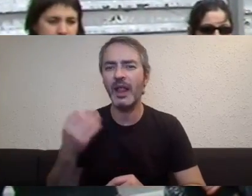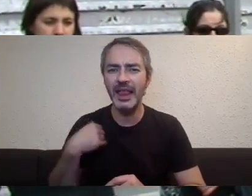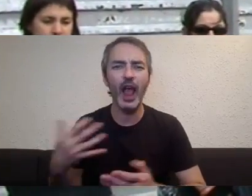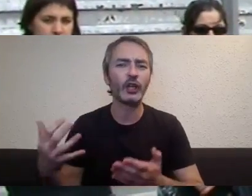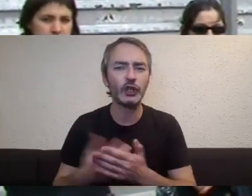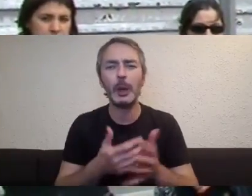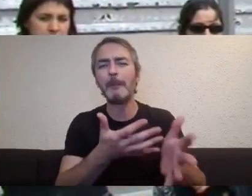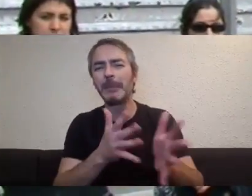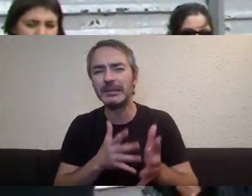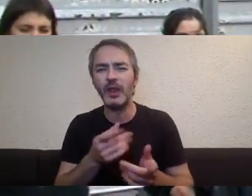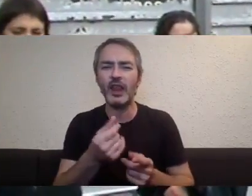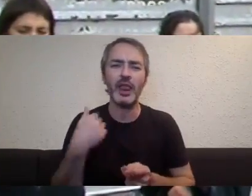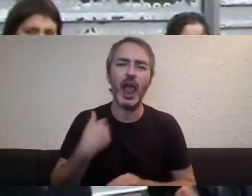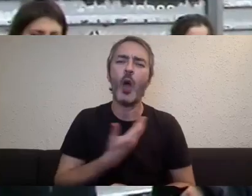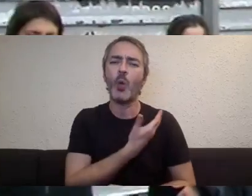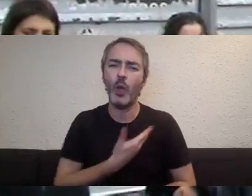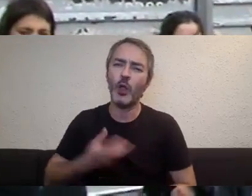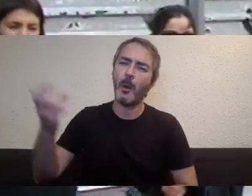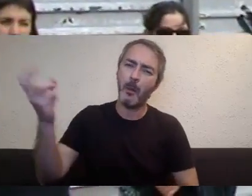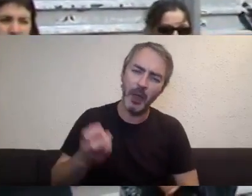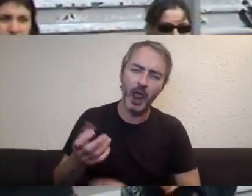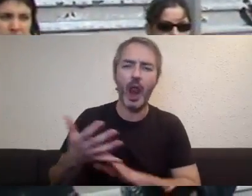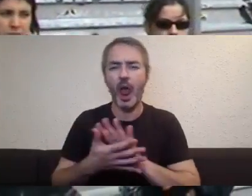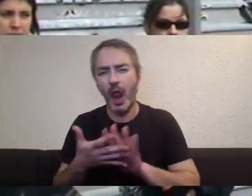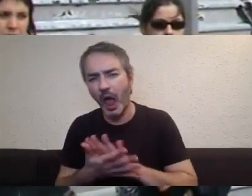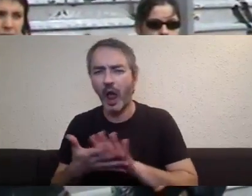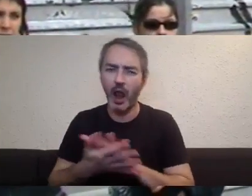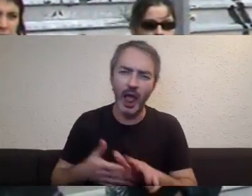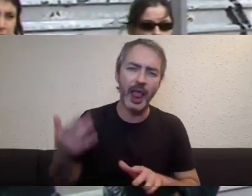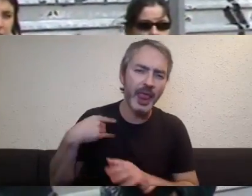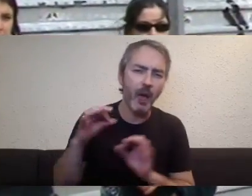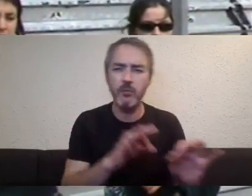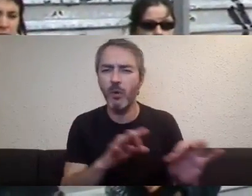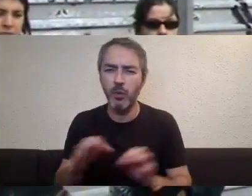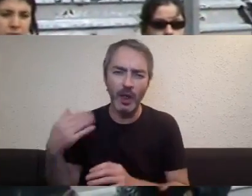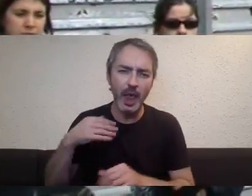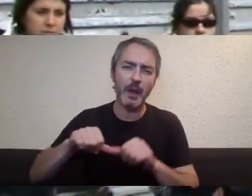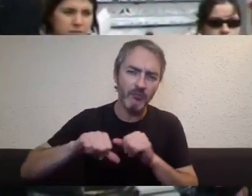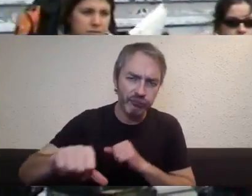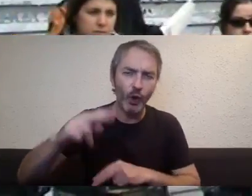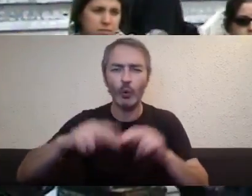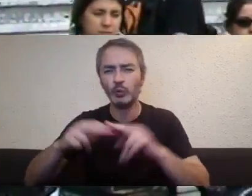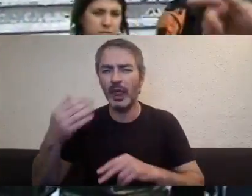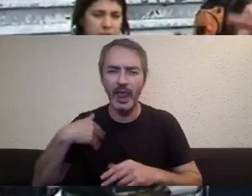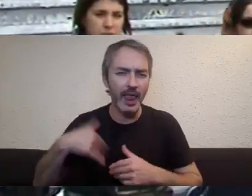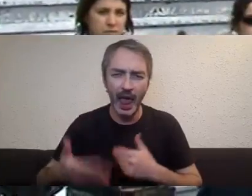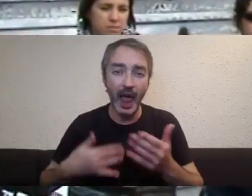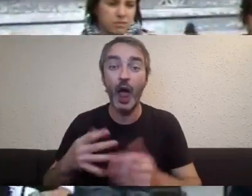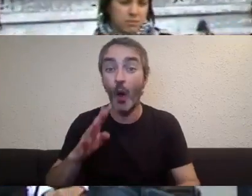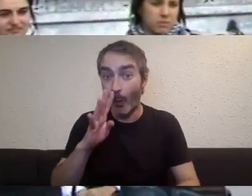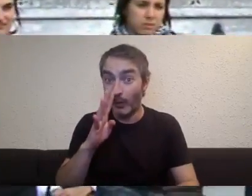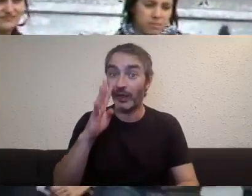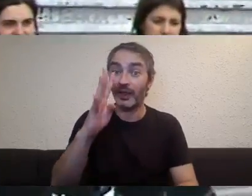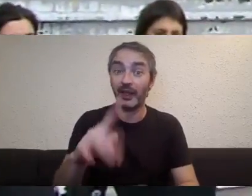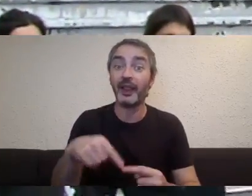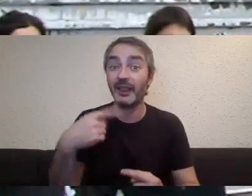I doncs això, com us dic, ens van dir que ja tenien tots els préstecs demanats, el propietari va venir,